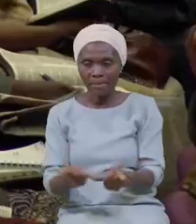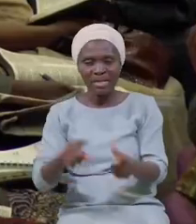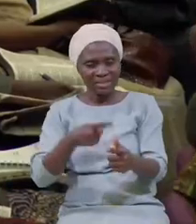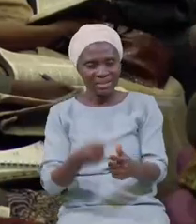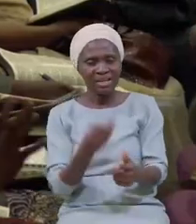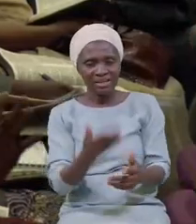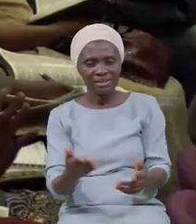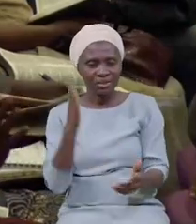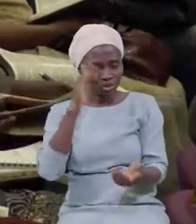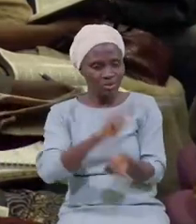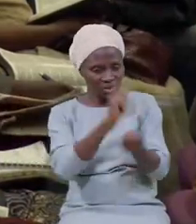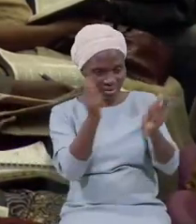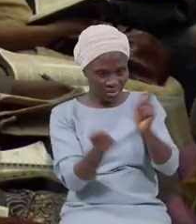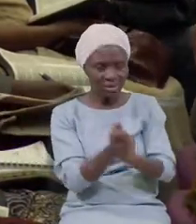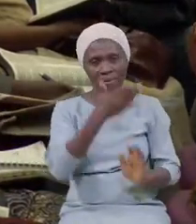vont changer.